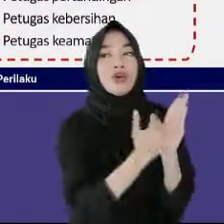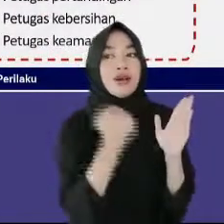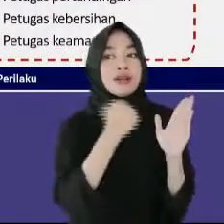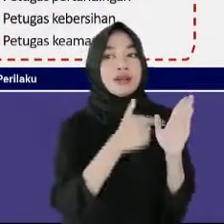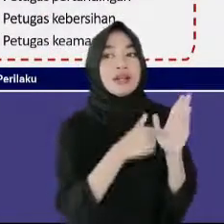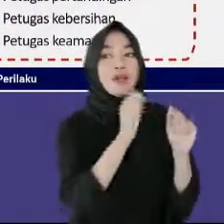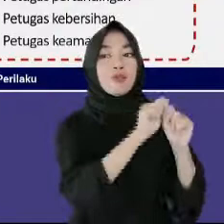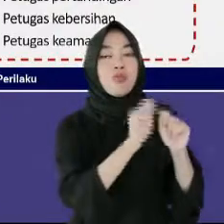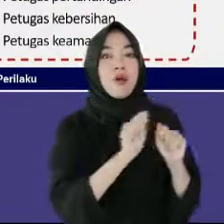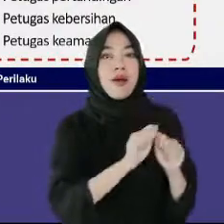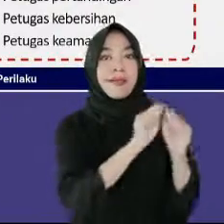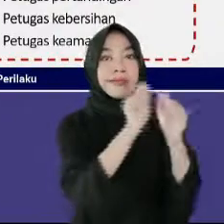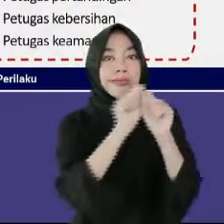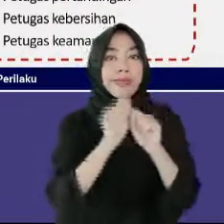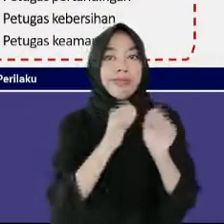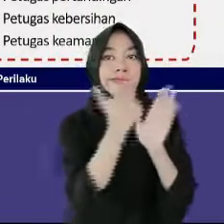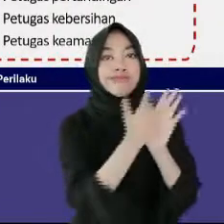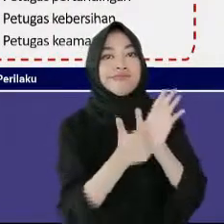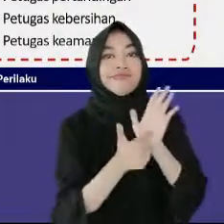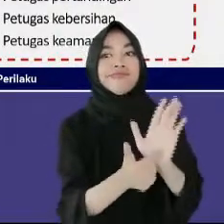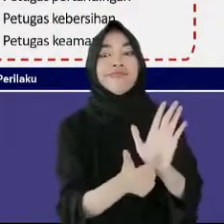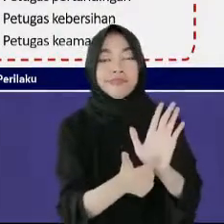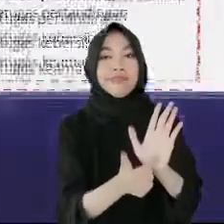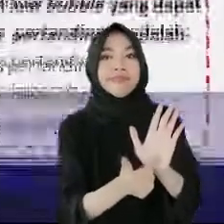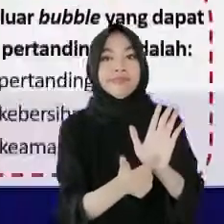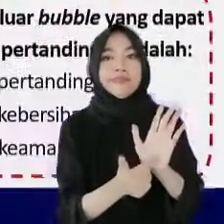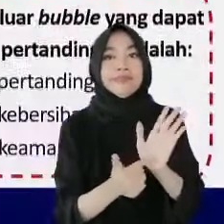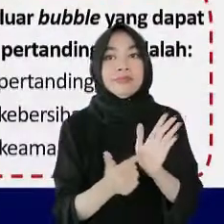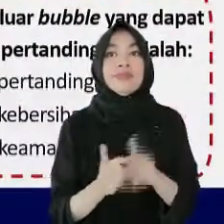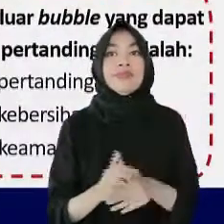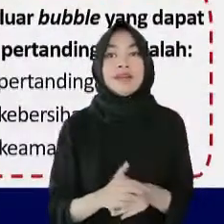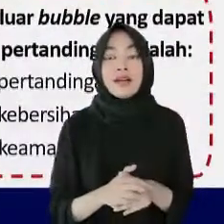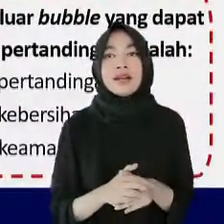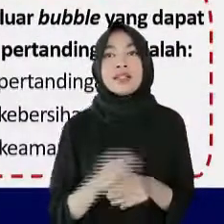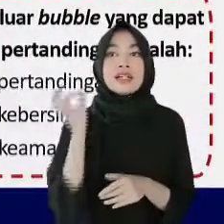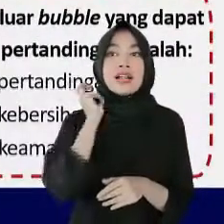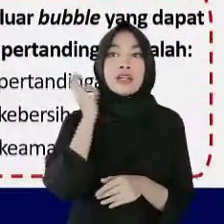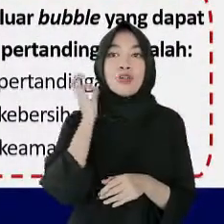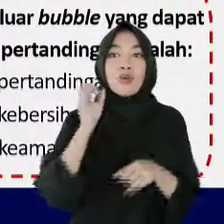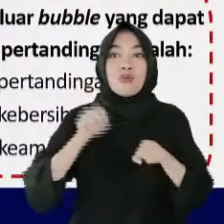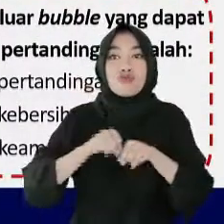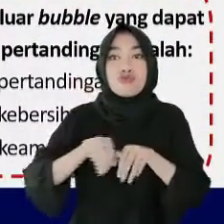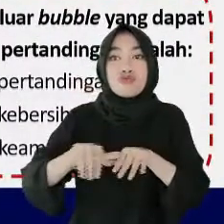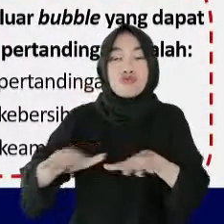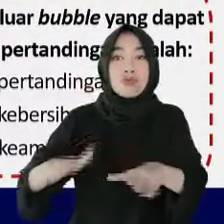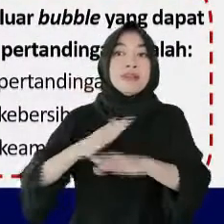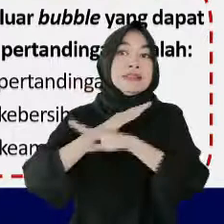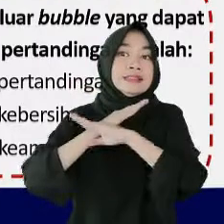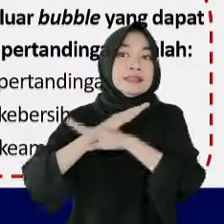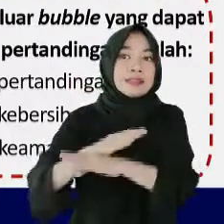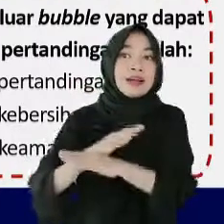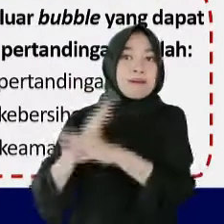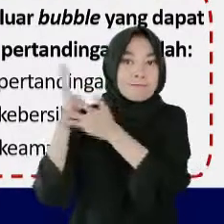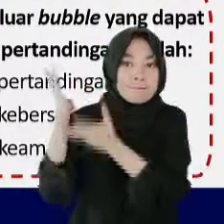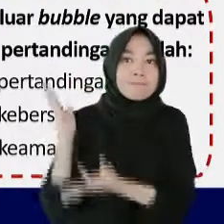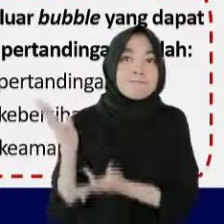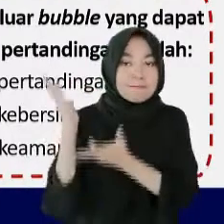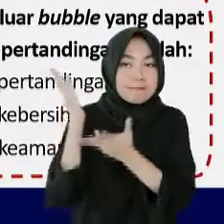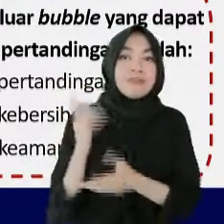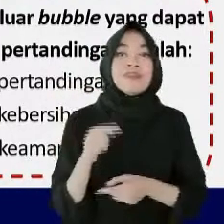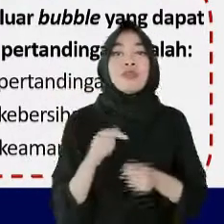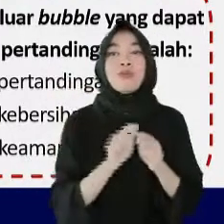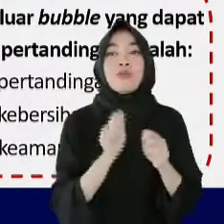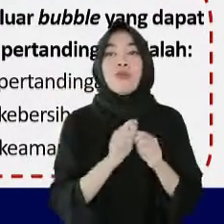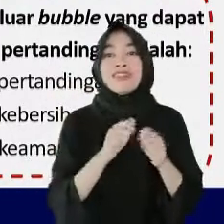rekomendasikan untuk mengurangi risiko penularan Ya kami juga Mengapa merekomendasikan adanya